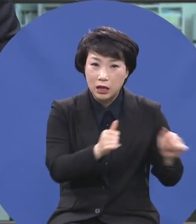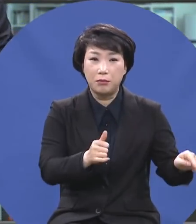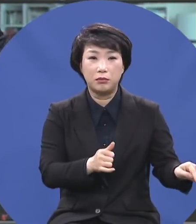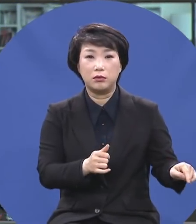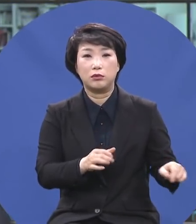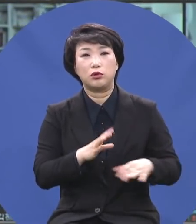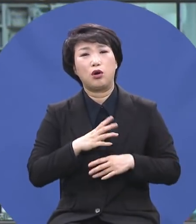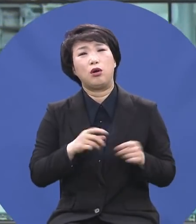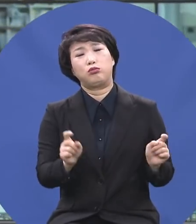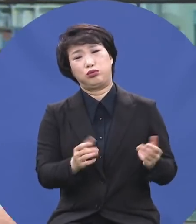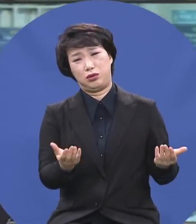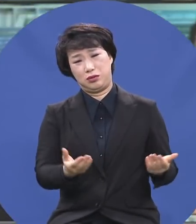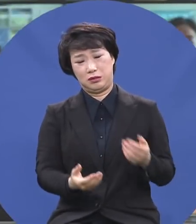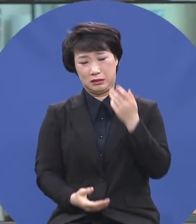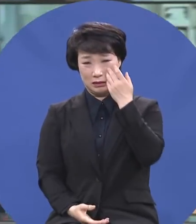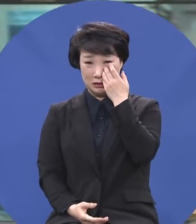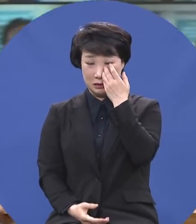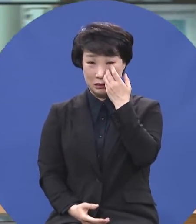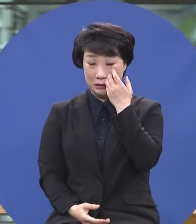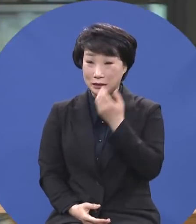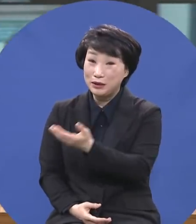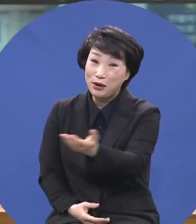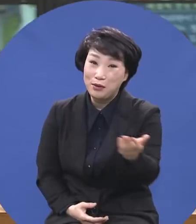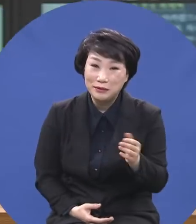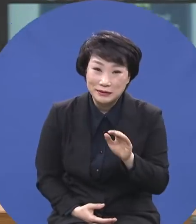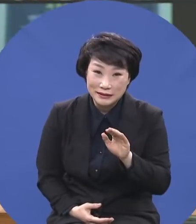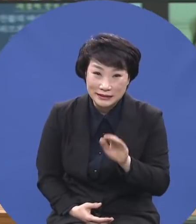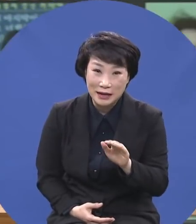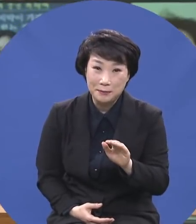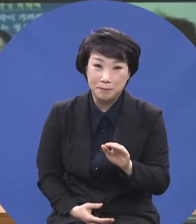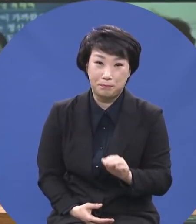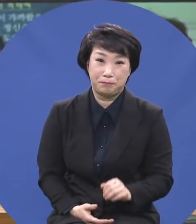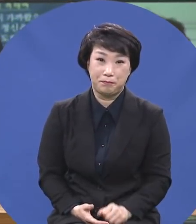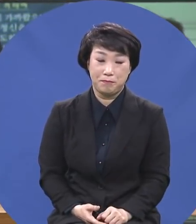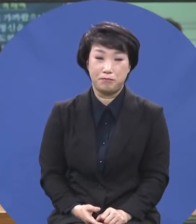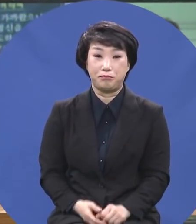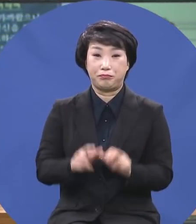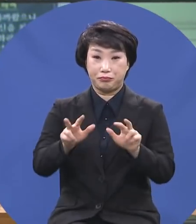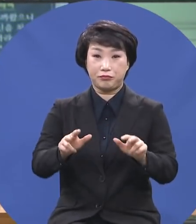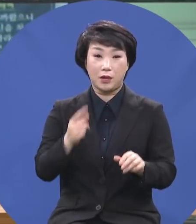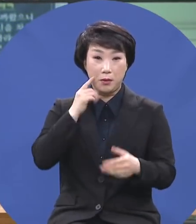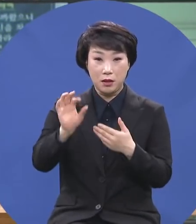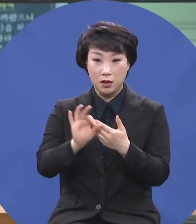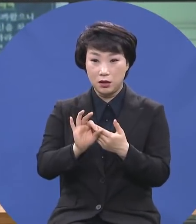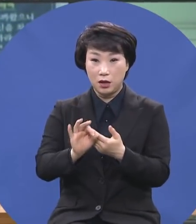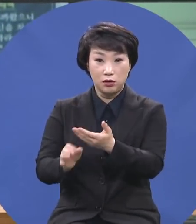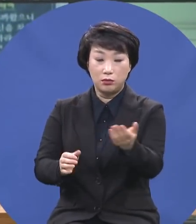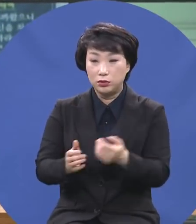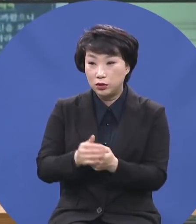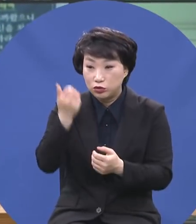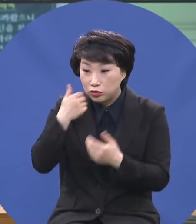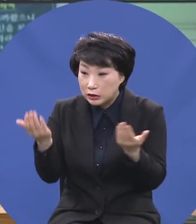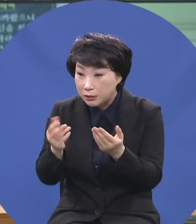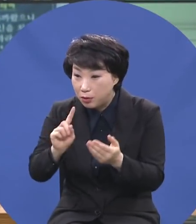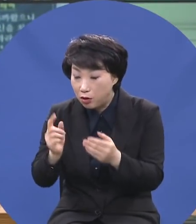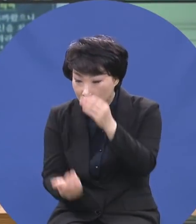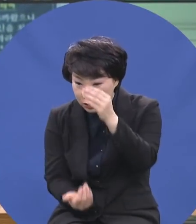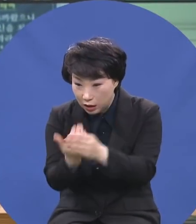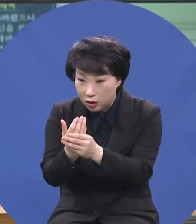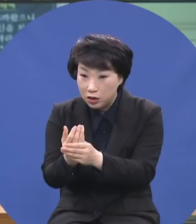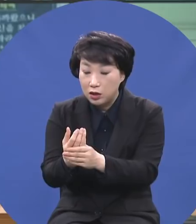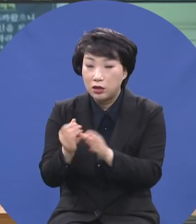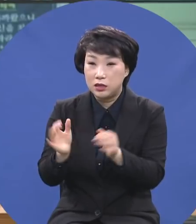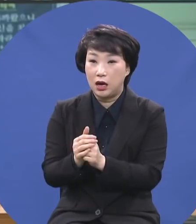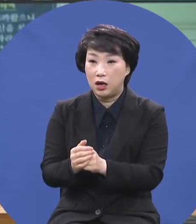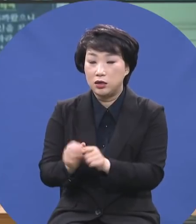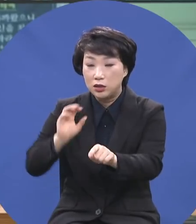일이냐 이 말이에요. 예. 그러니까 여러분 보세요. 지금도 만약에 누가 무슨 일이 있다, 신문에 어려운 일이